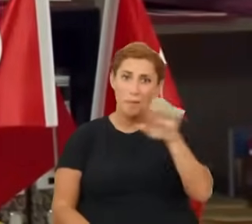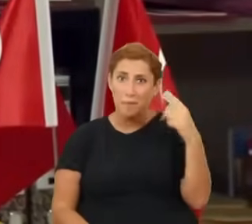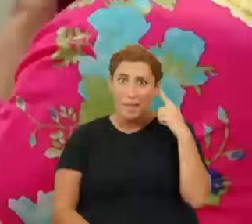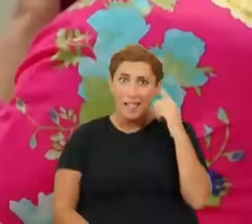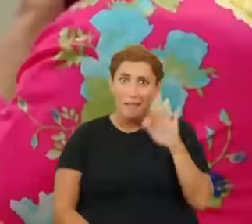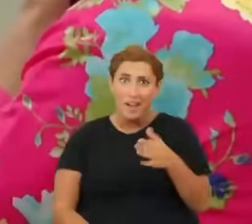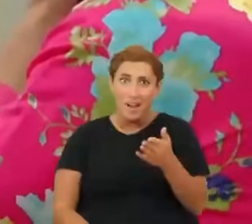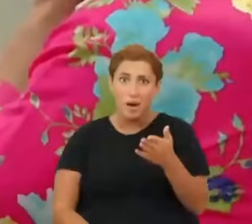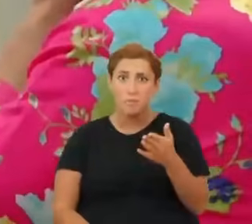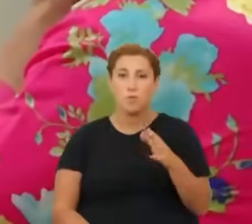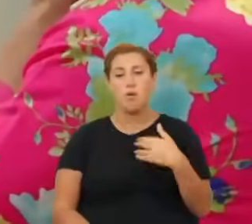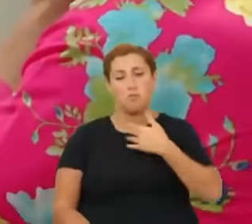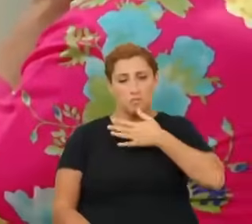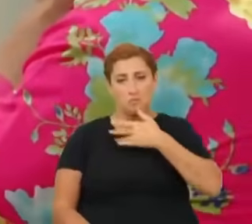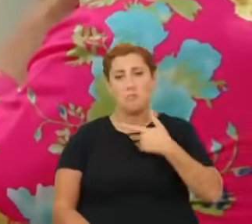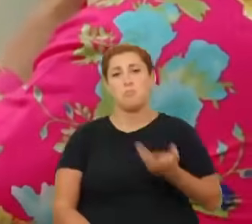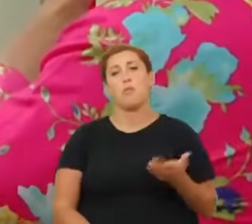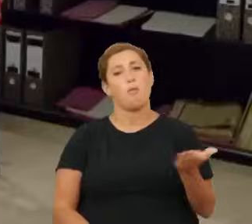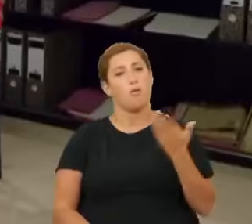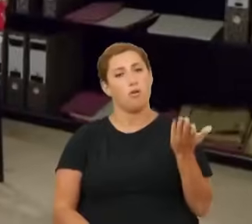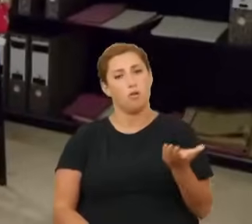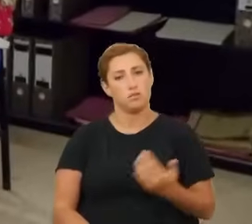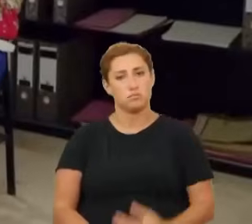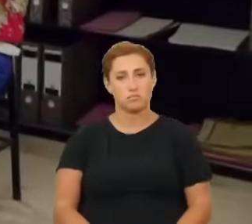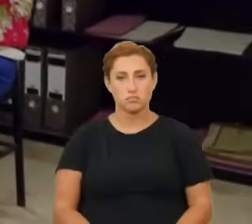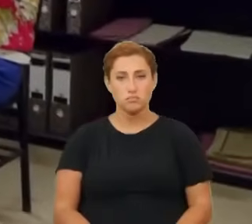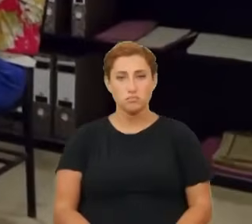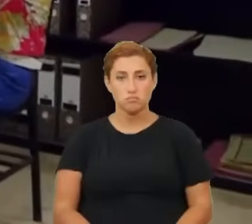da mı biliyorsunuz? Ya biraz olur muyum ya?